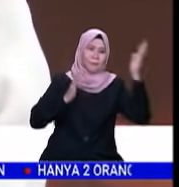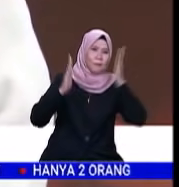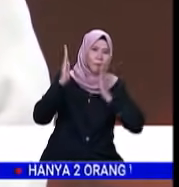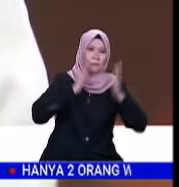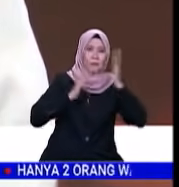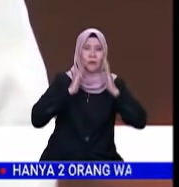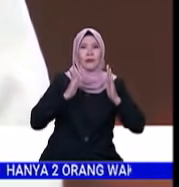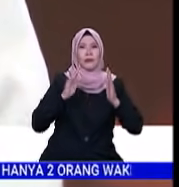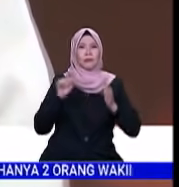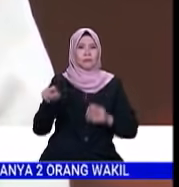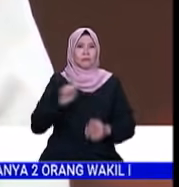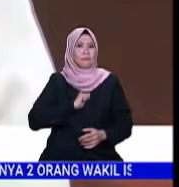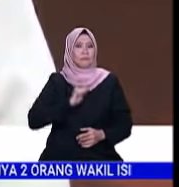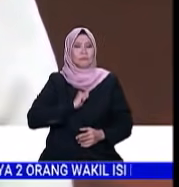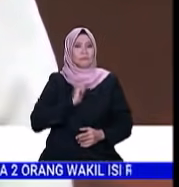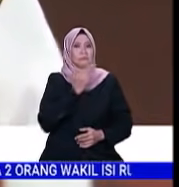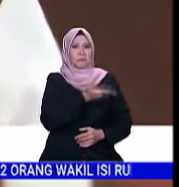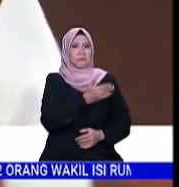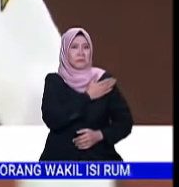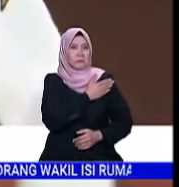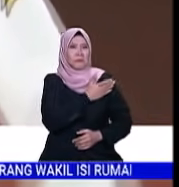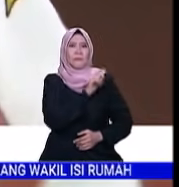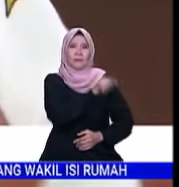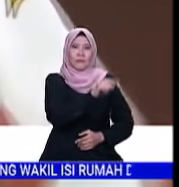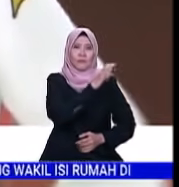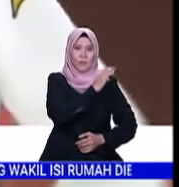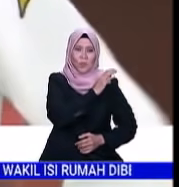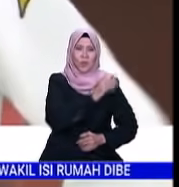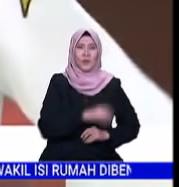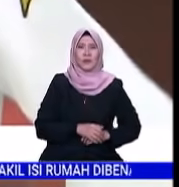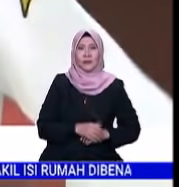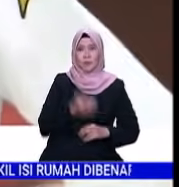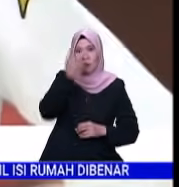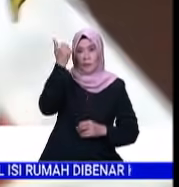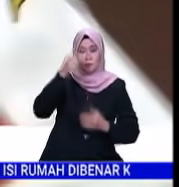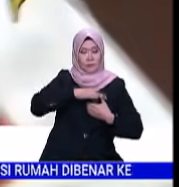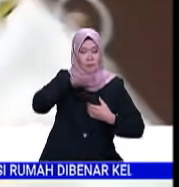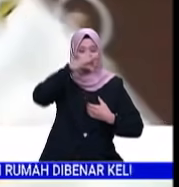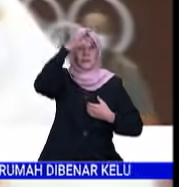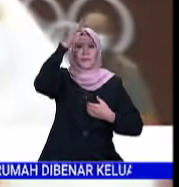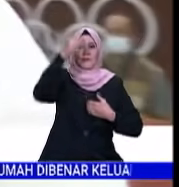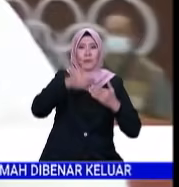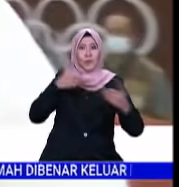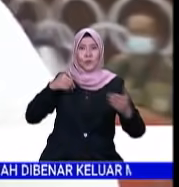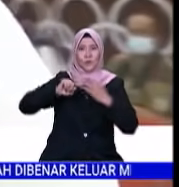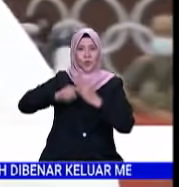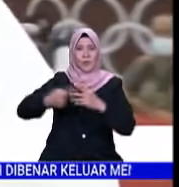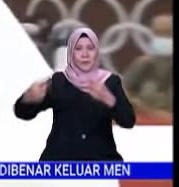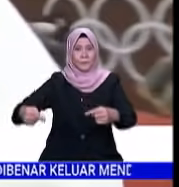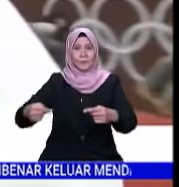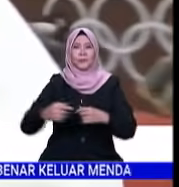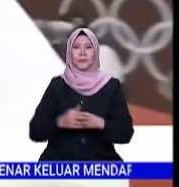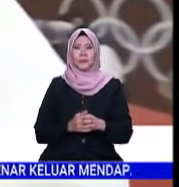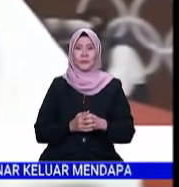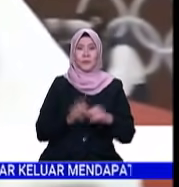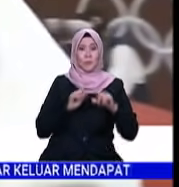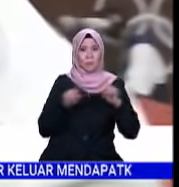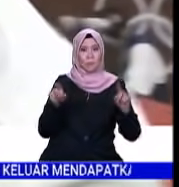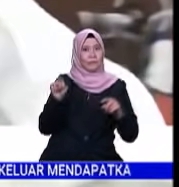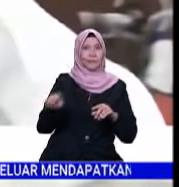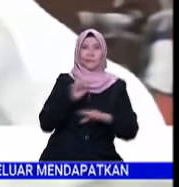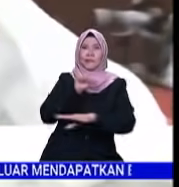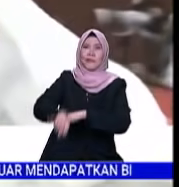berkenaan adalah permintaannya sendiri kepada jurulatih itu. Ia sebagai pembakar semangat sebelum beraksi. Namun, Trados